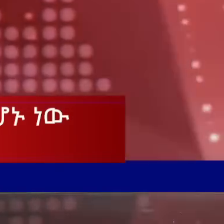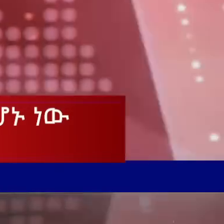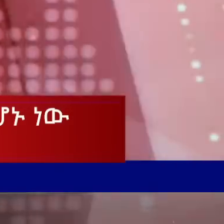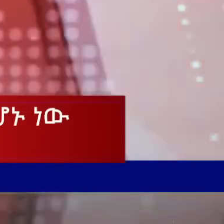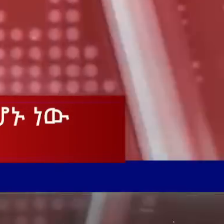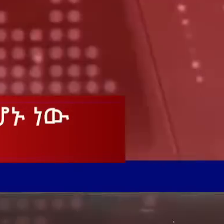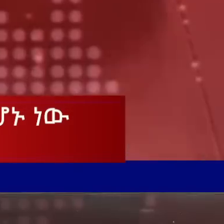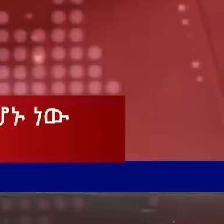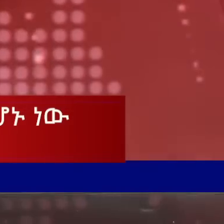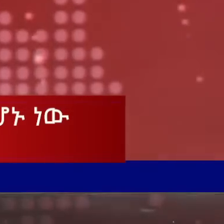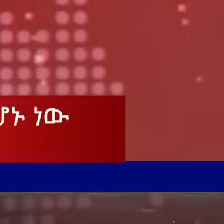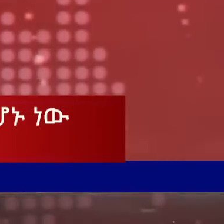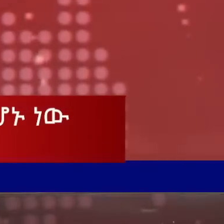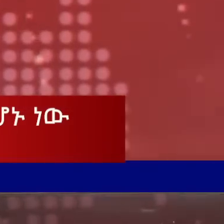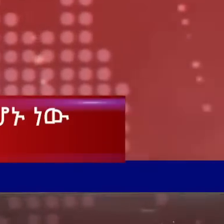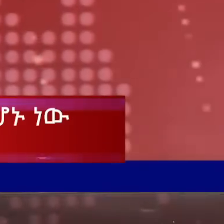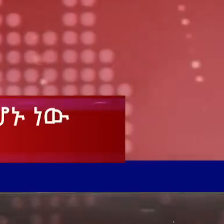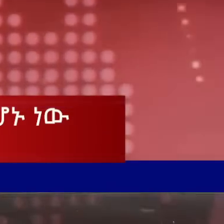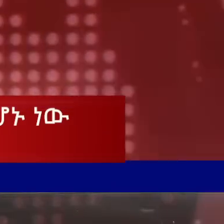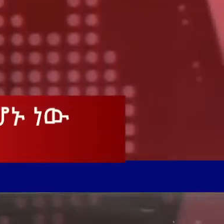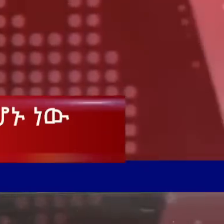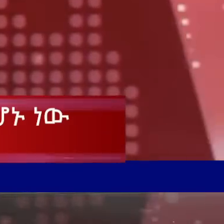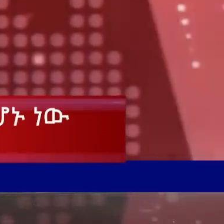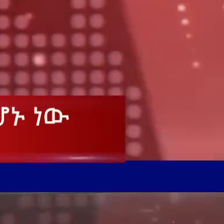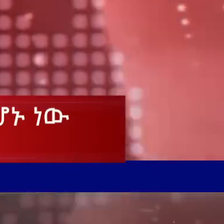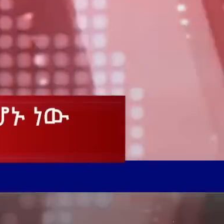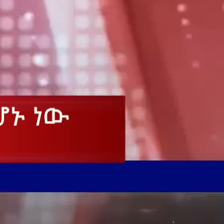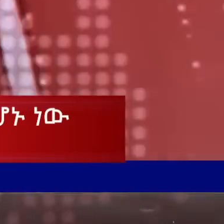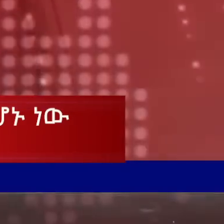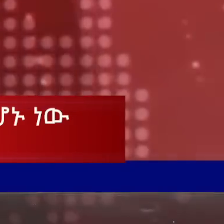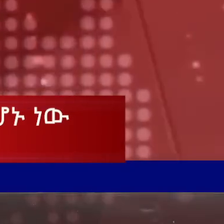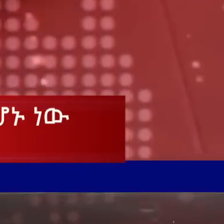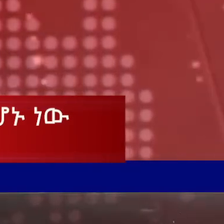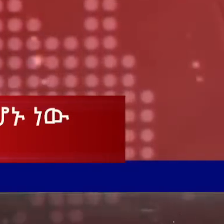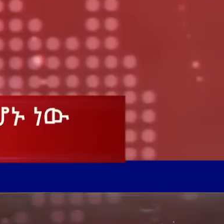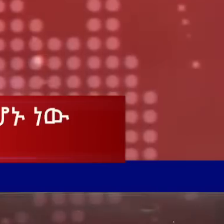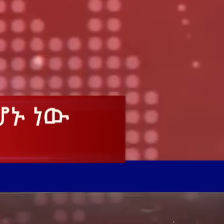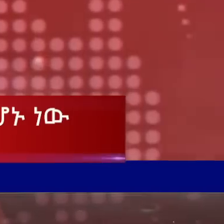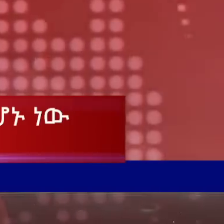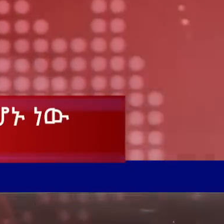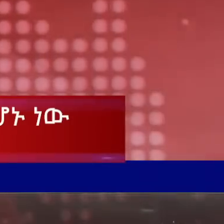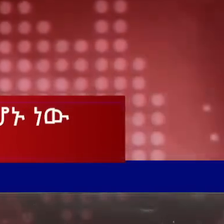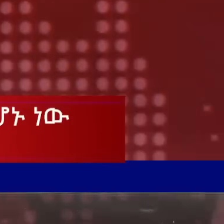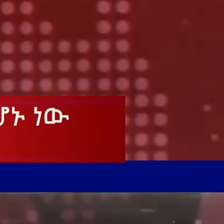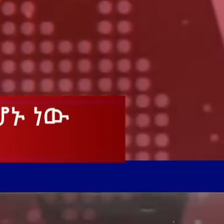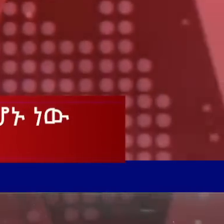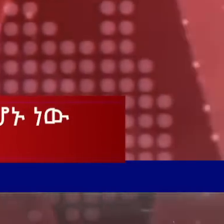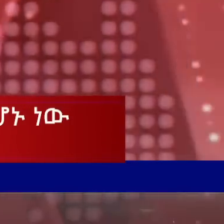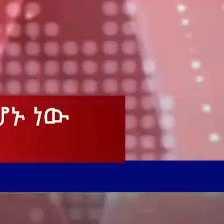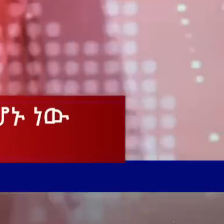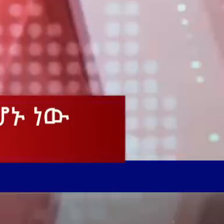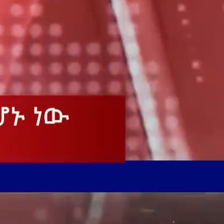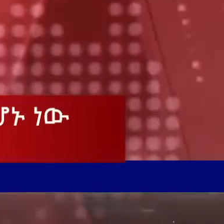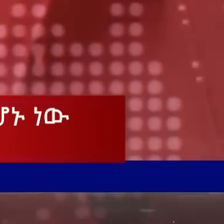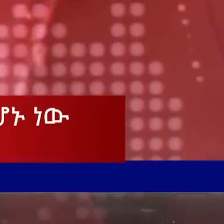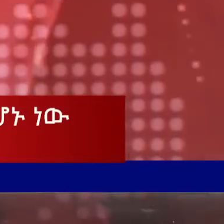Medraku, Yet Satafut, Ehapana, Izemasionu, Partio Chukalacho, Marat Hassa Bashagar, Kayatad Damu, Letanesut Yagoch,